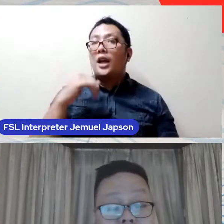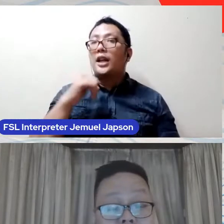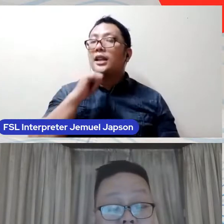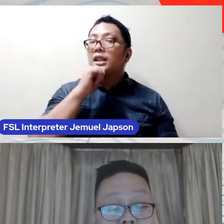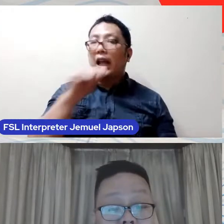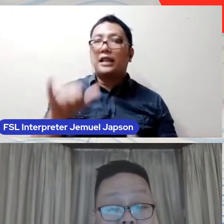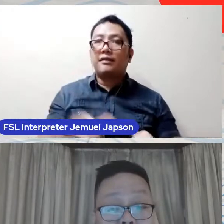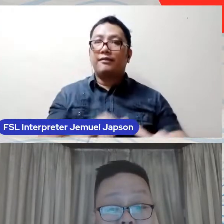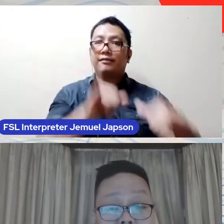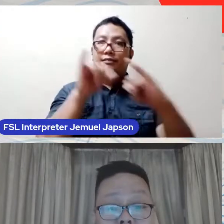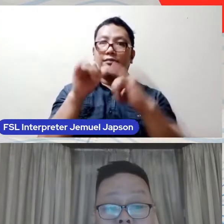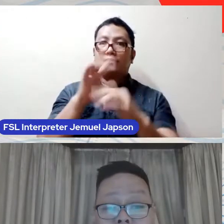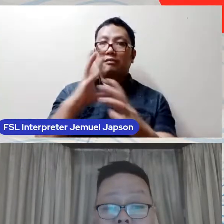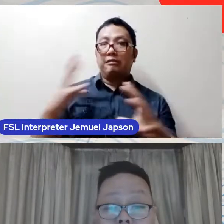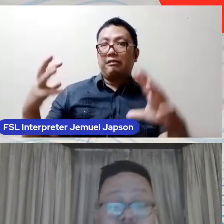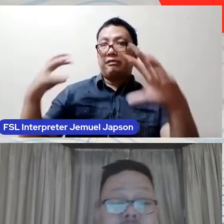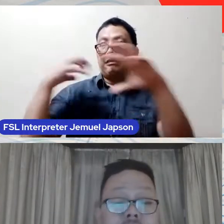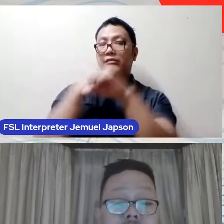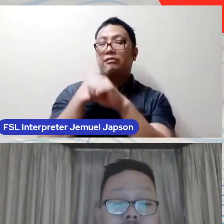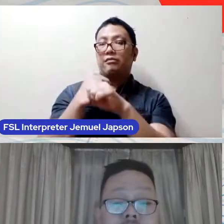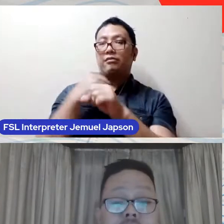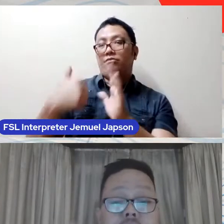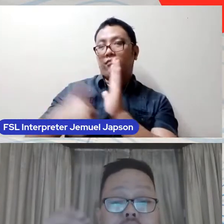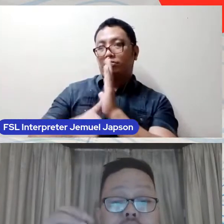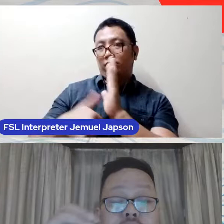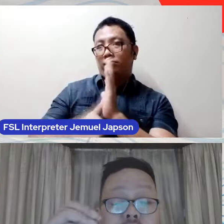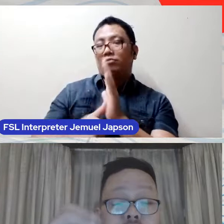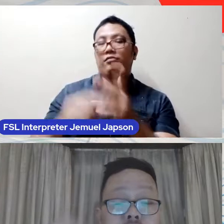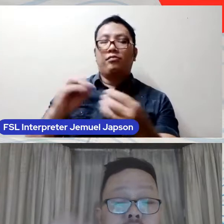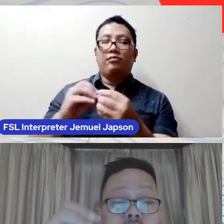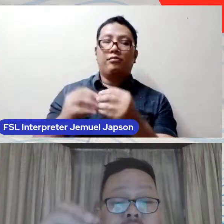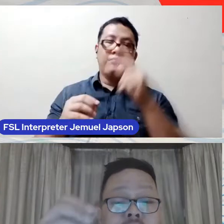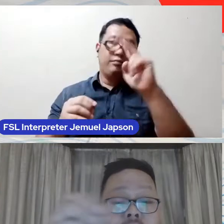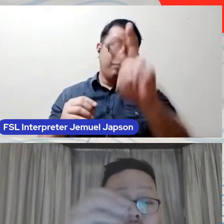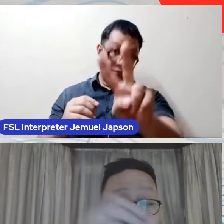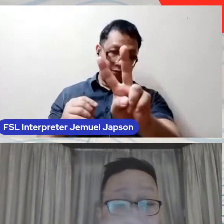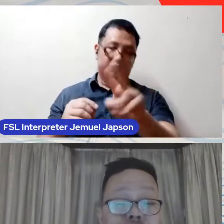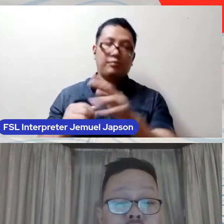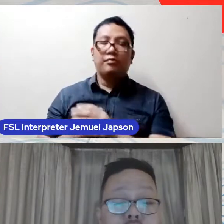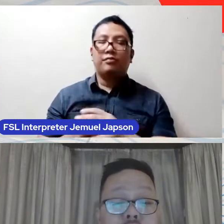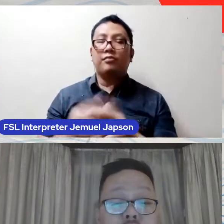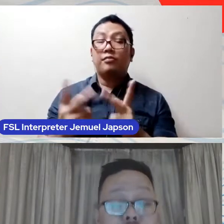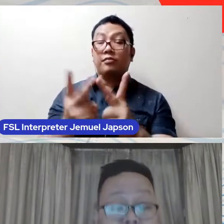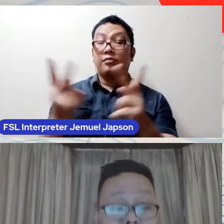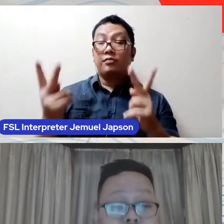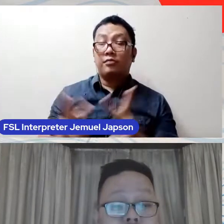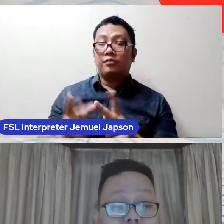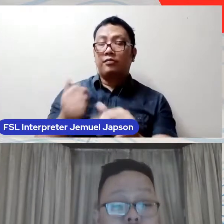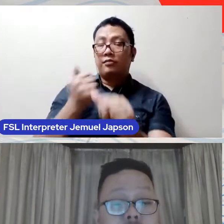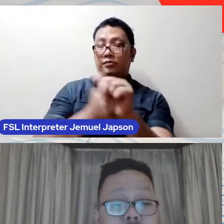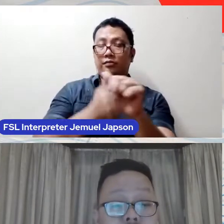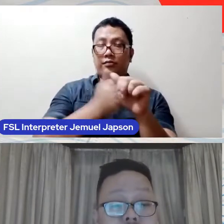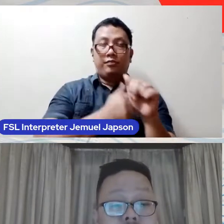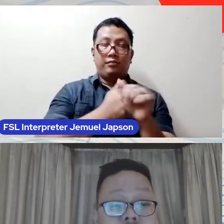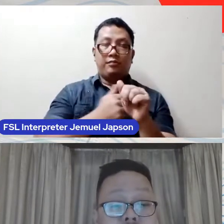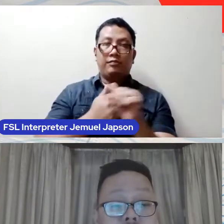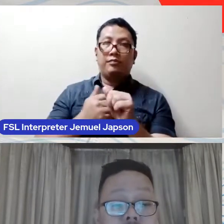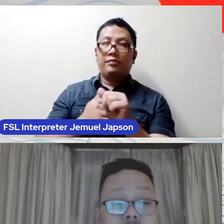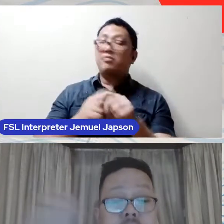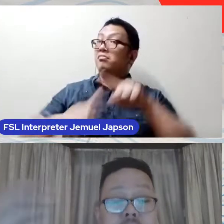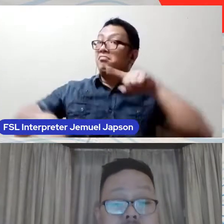yung end ng voting. Pangalawa, yung conditions in each of those locations will be